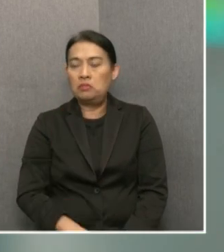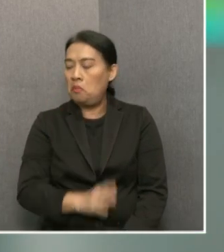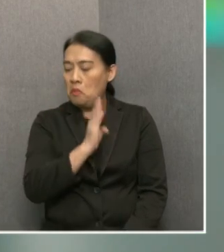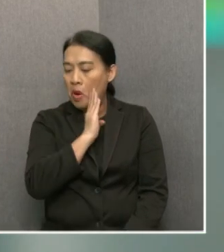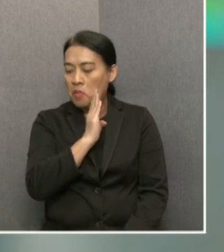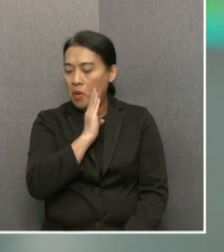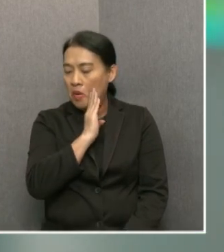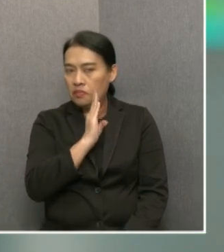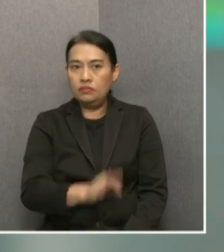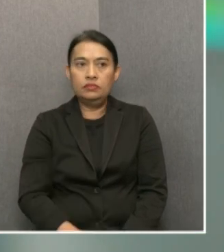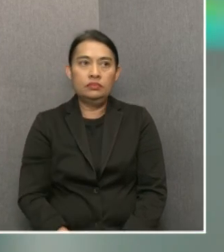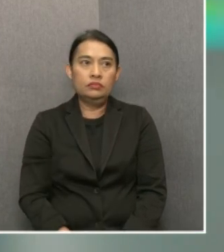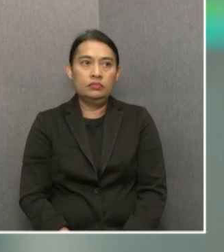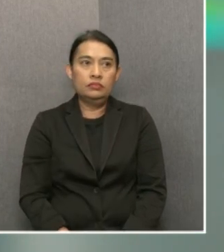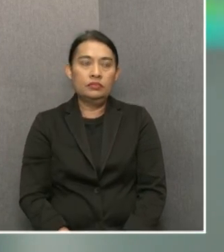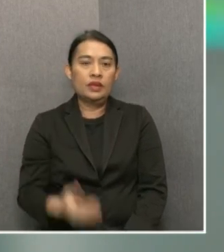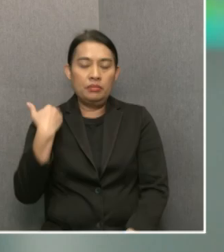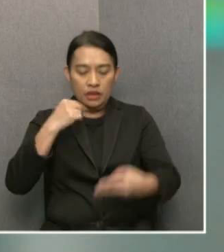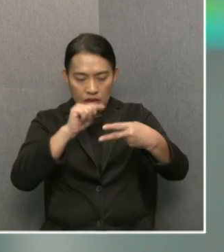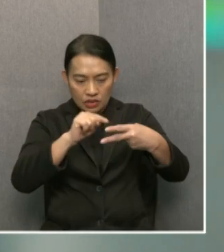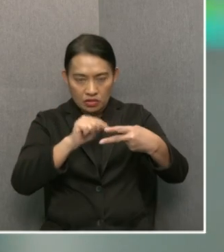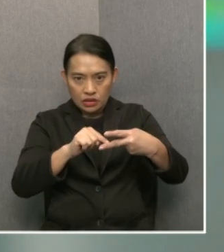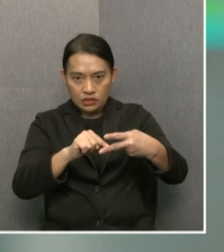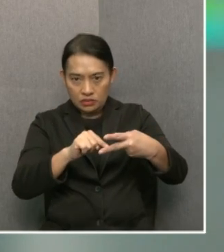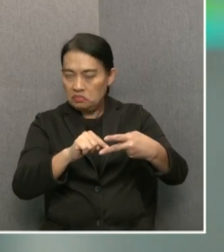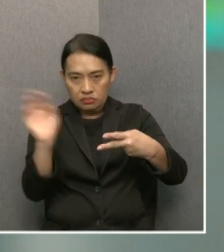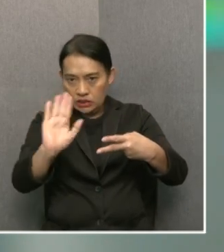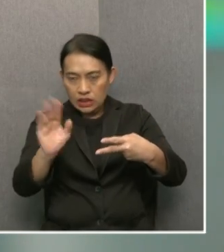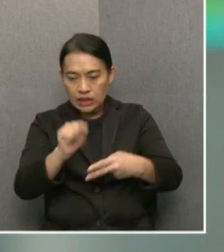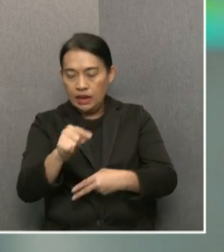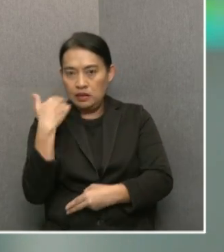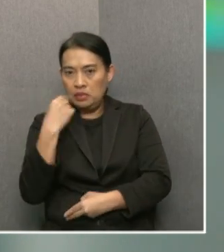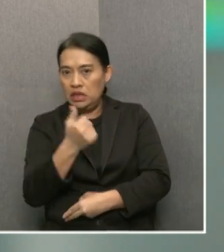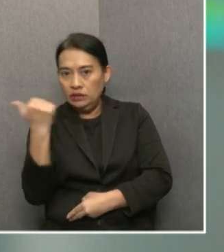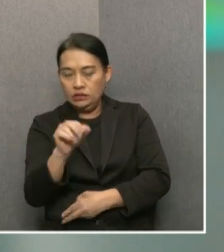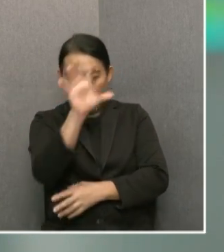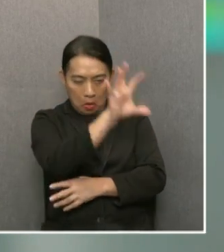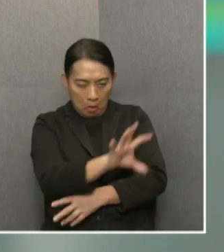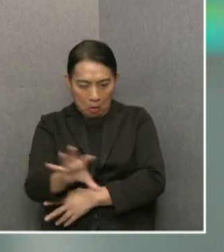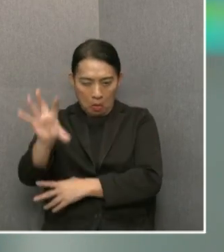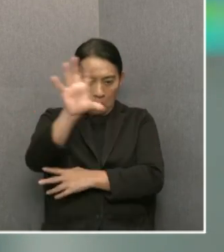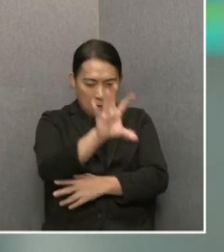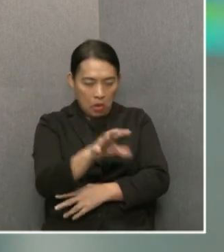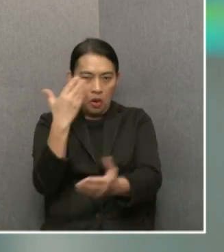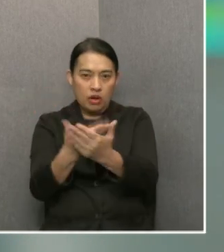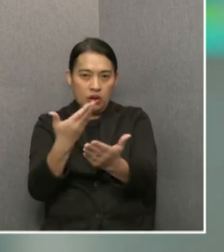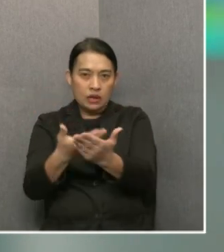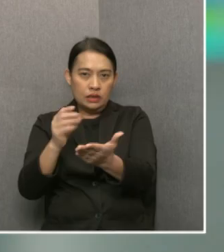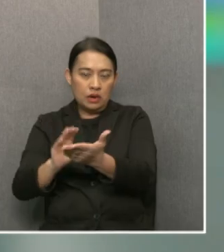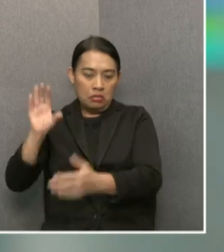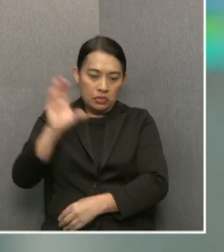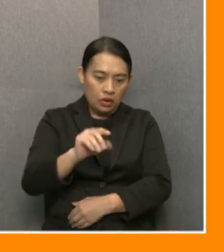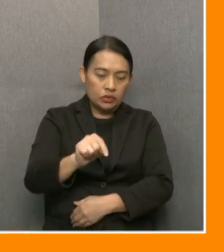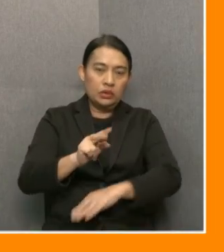แล้วก็ไม่ได้มีแค่2เรื่องนี้นะคะต้องบอกว่าในปัจจุบันนี้มีการหลอกลวงการลงทุนผ่านออนไลน์เนี่ยเยอะมากแล้วก็ทุ